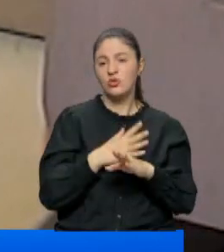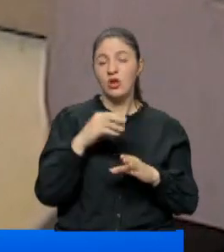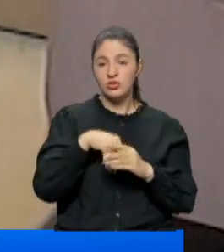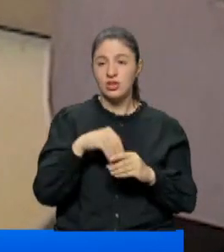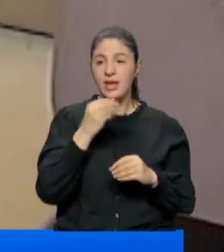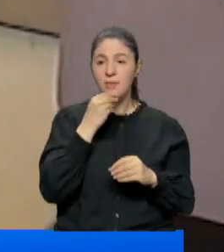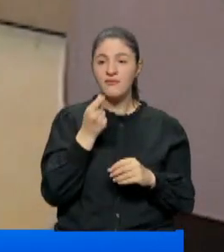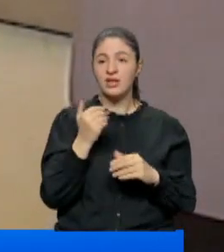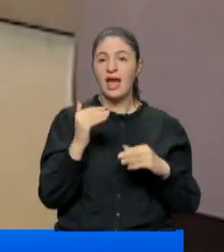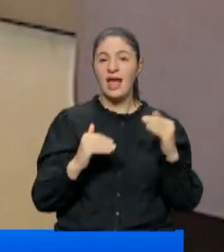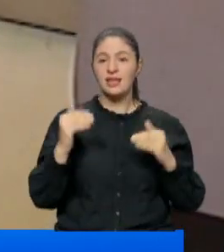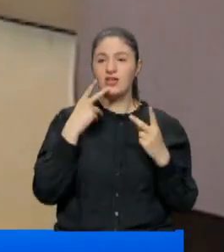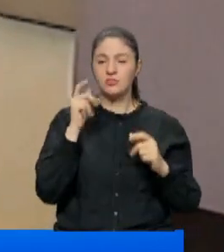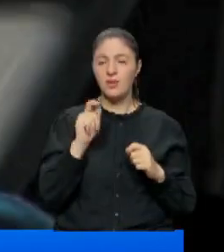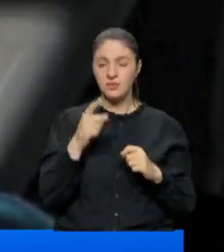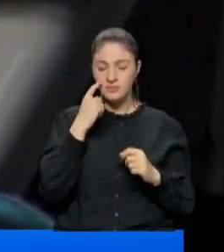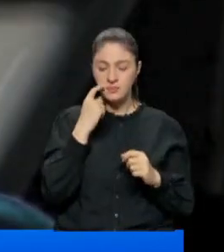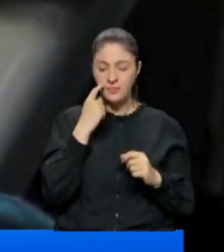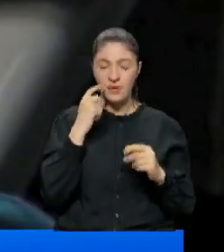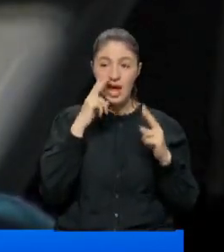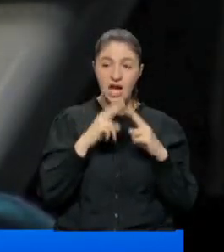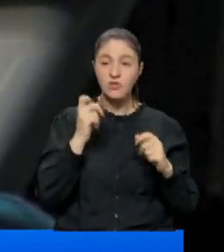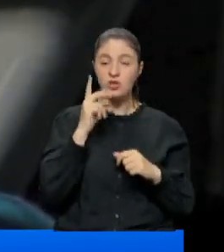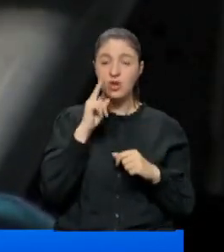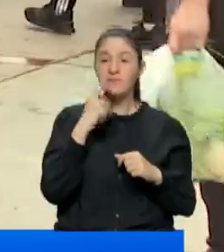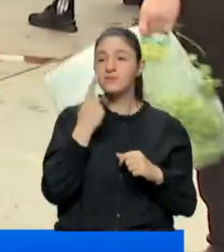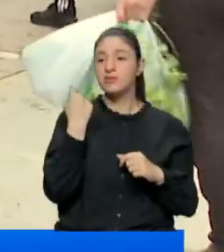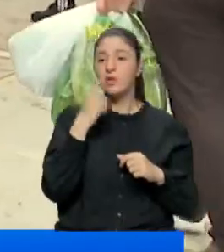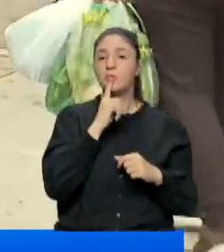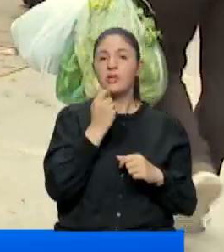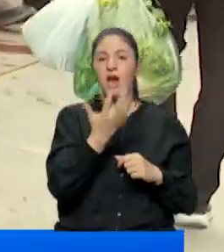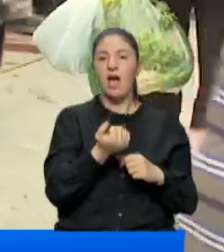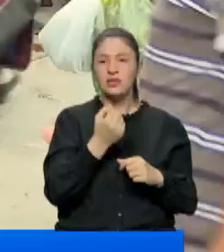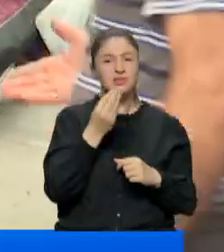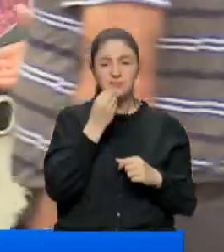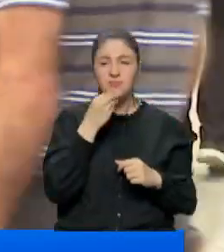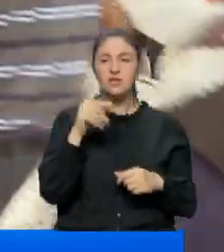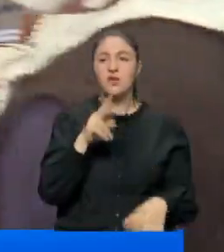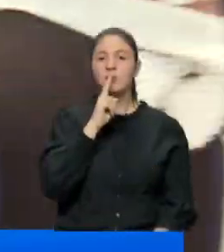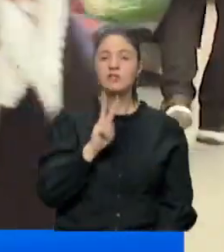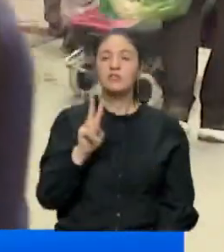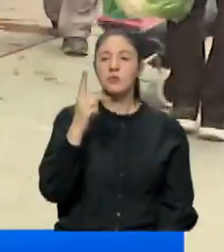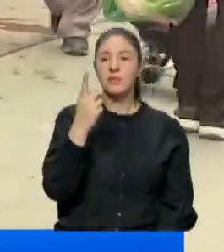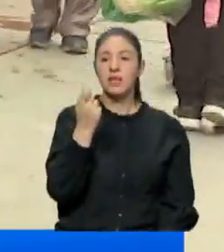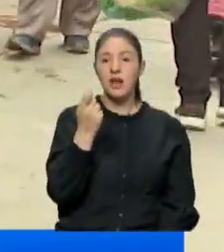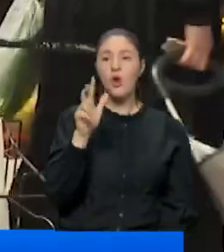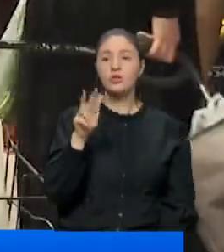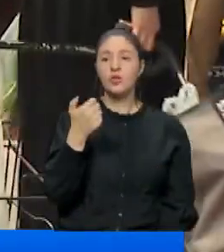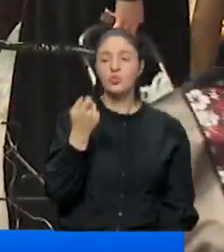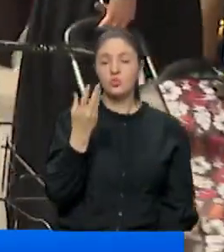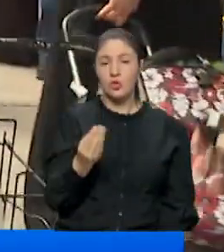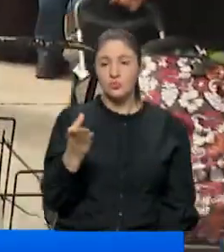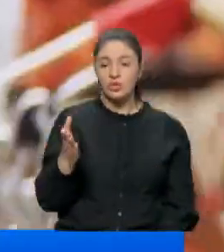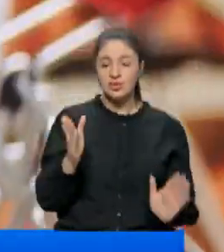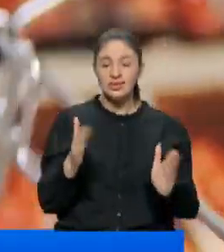üzerinden gıda fiyatı endeksi açıkladı araştırmaya göre geçen sene 100 liraya aldığımız gıda 271 lira 36